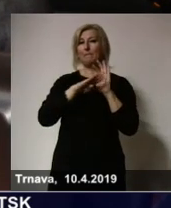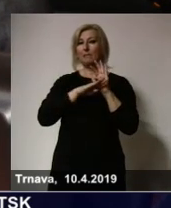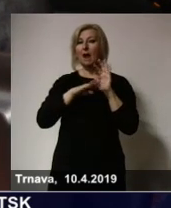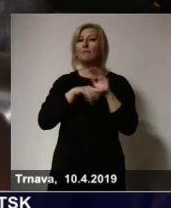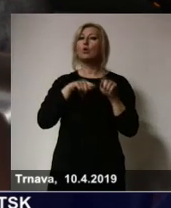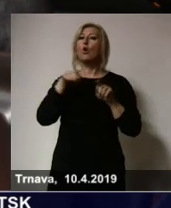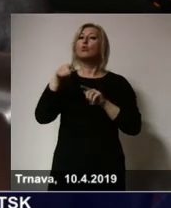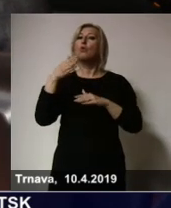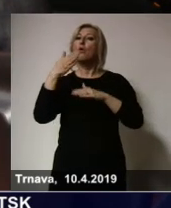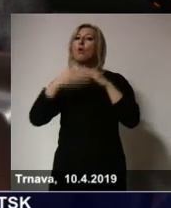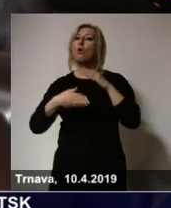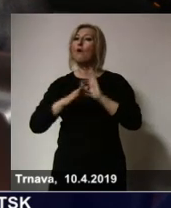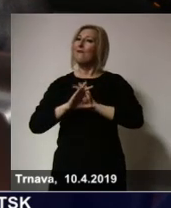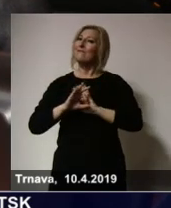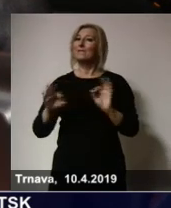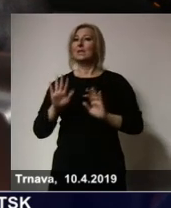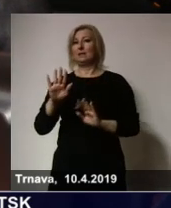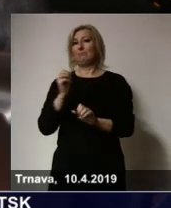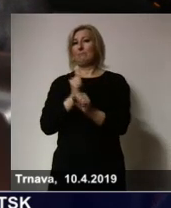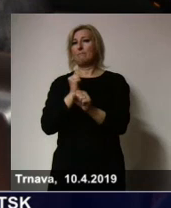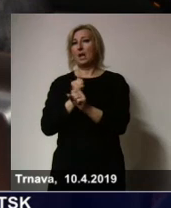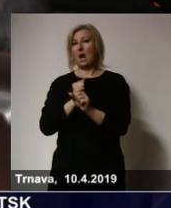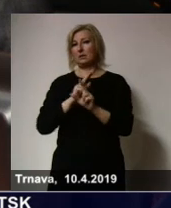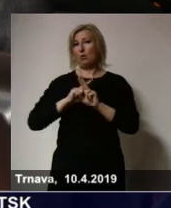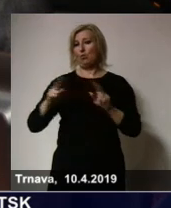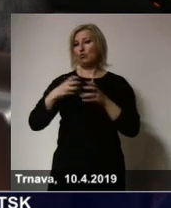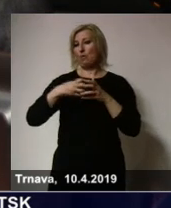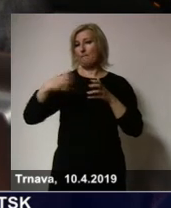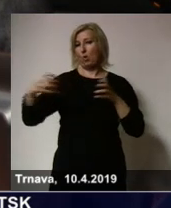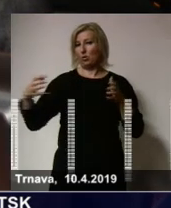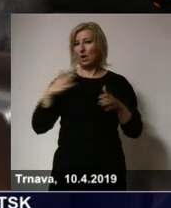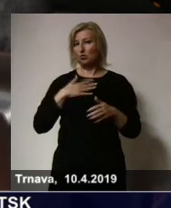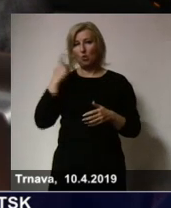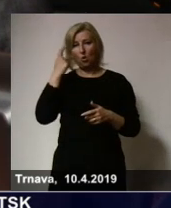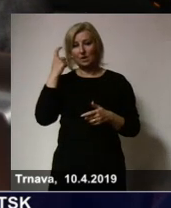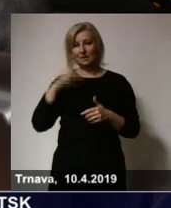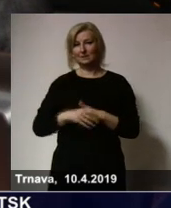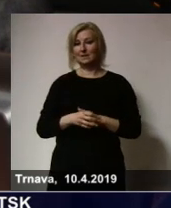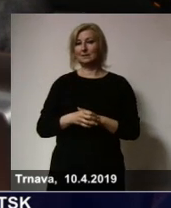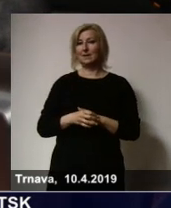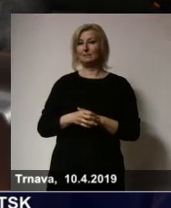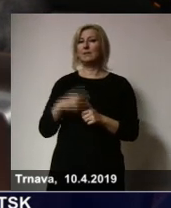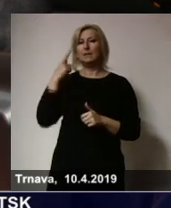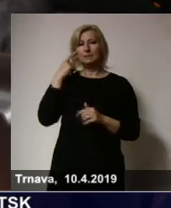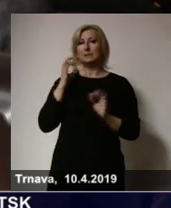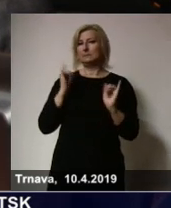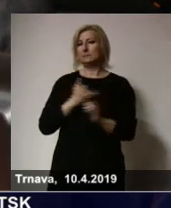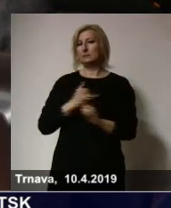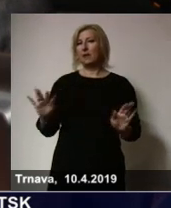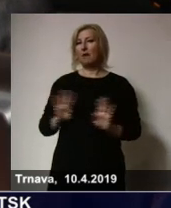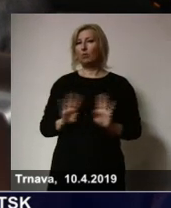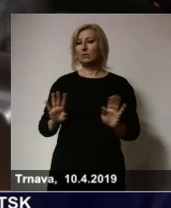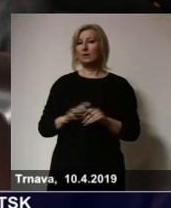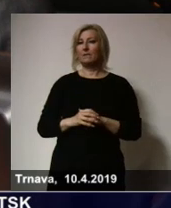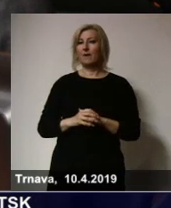akej miery a ako dlho v našich organizáciách bude pracovať. Je to podľa mňa fair aj z hľadiska